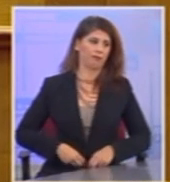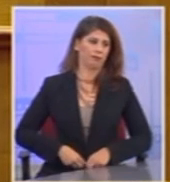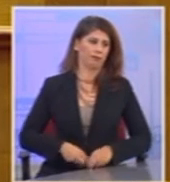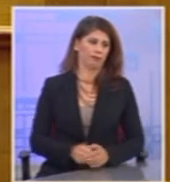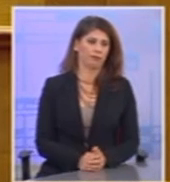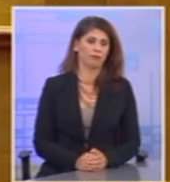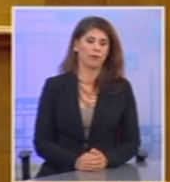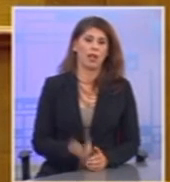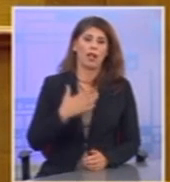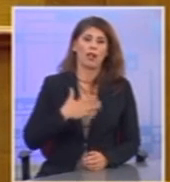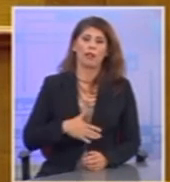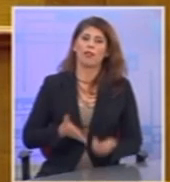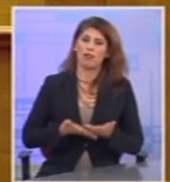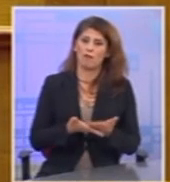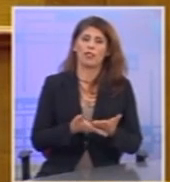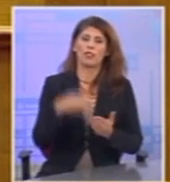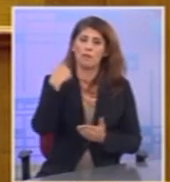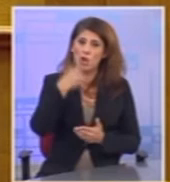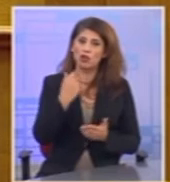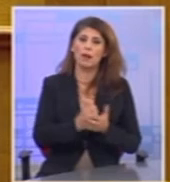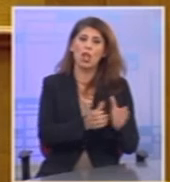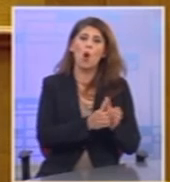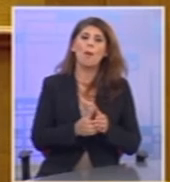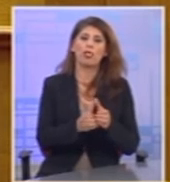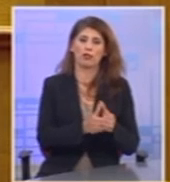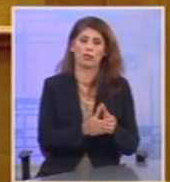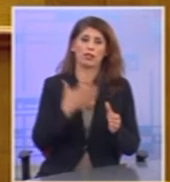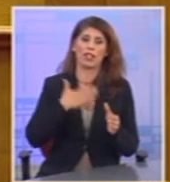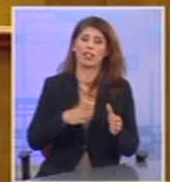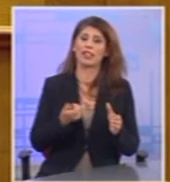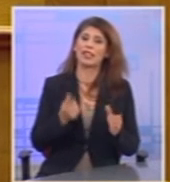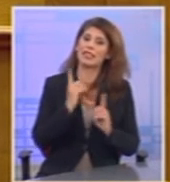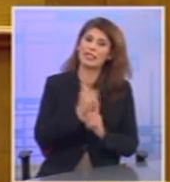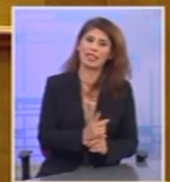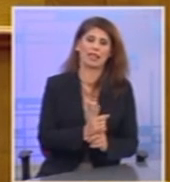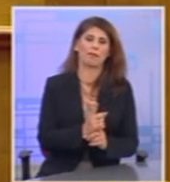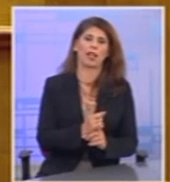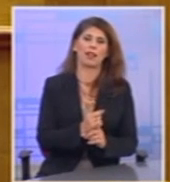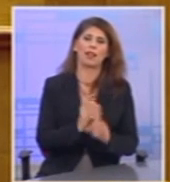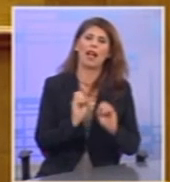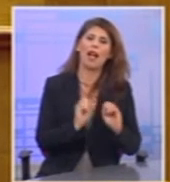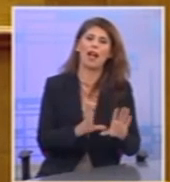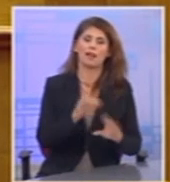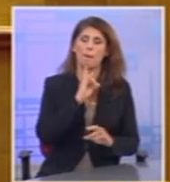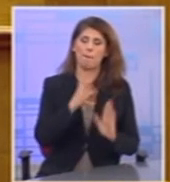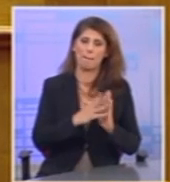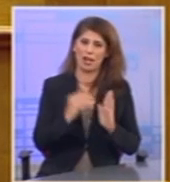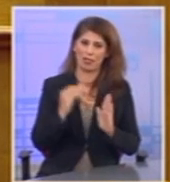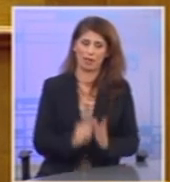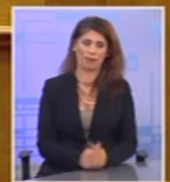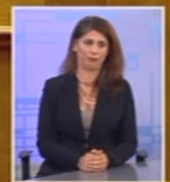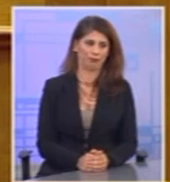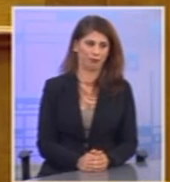ωφελήσει συγκεκριμένα πρόσωπα και συγκεκριμένες συντεχνίες. Θέλει να κάνει συγκεκριμένα ρουσφέτια. Όπως, θα σας πω.